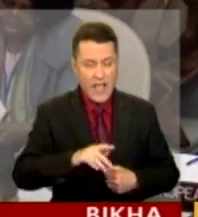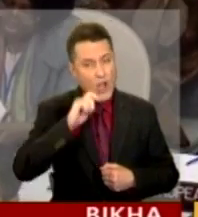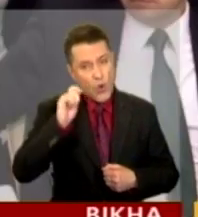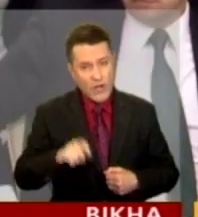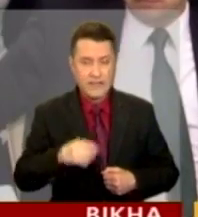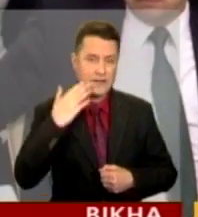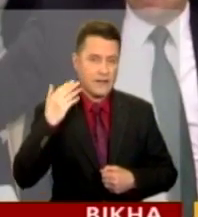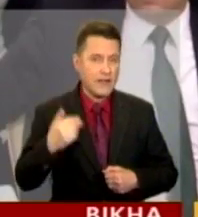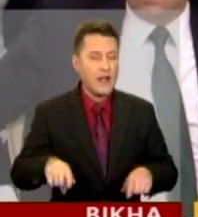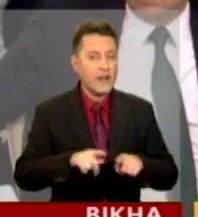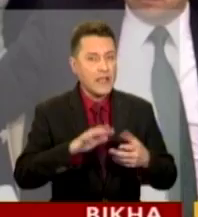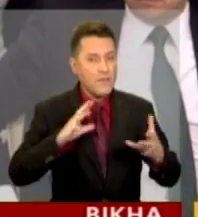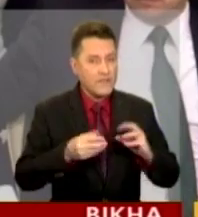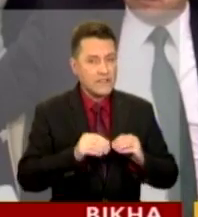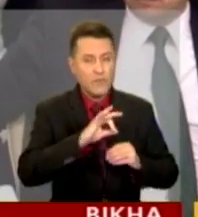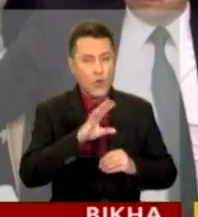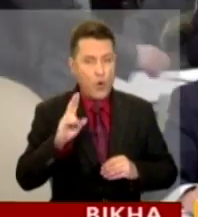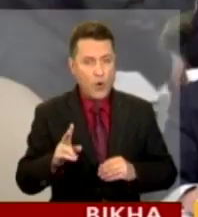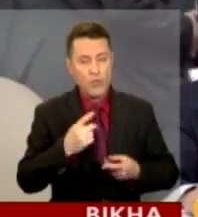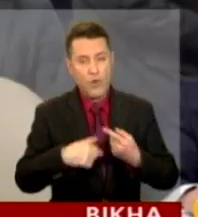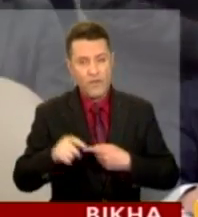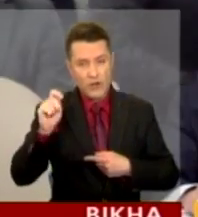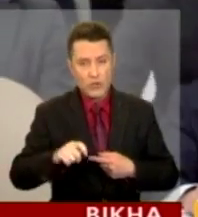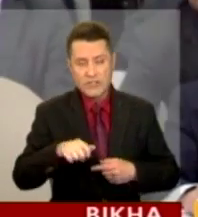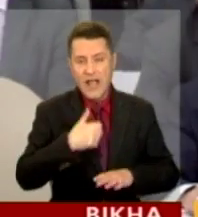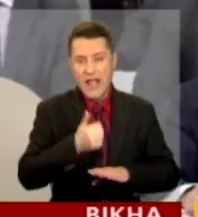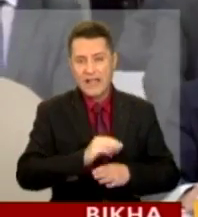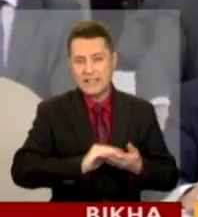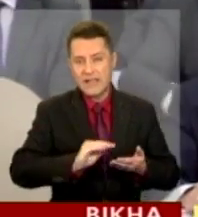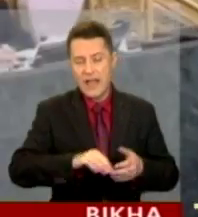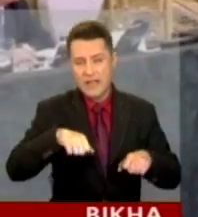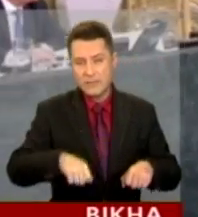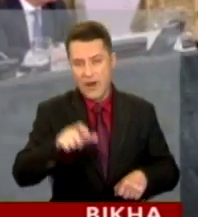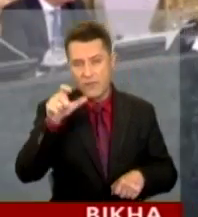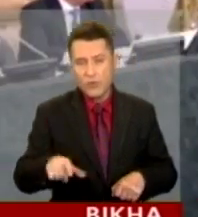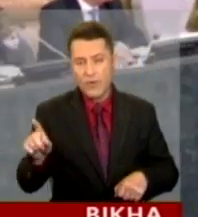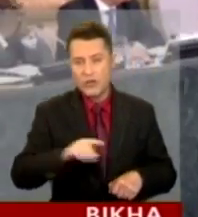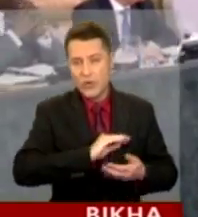такими висновками до ООН з України повернувся помічник генсекретаря з прав людини, про що й написав у звіті.